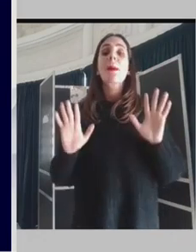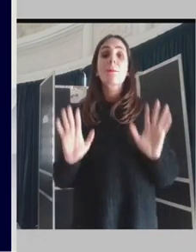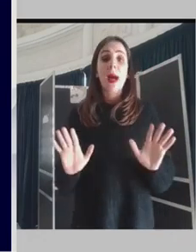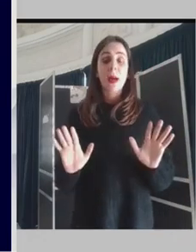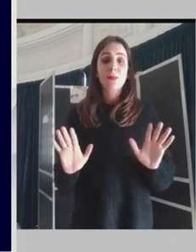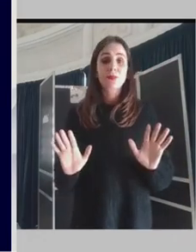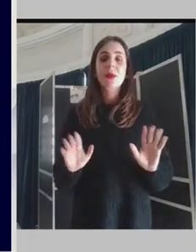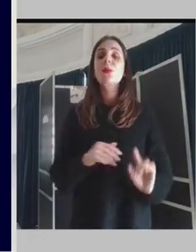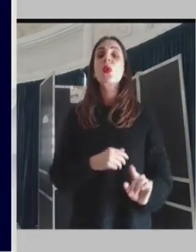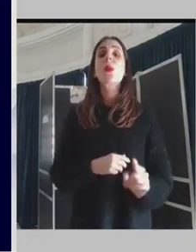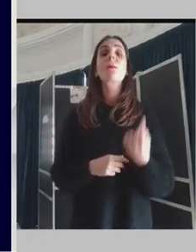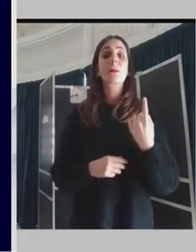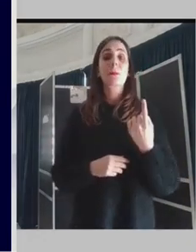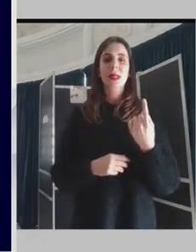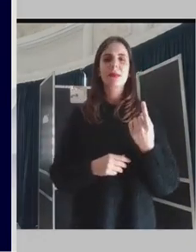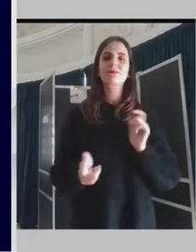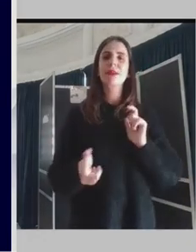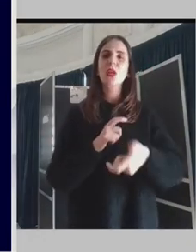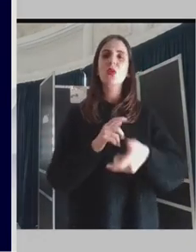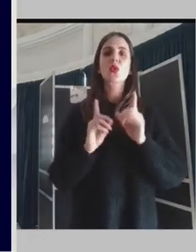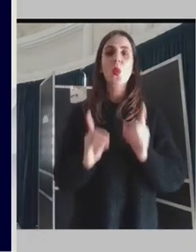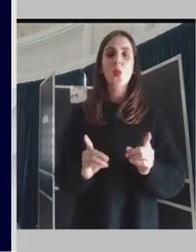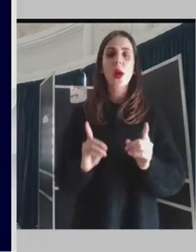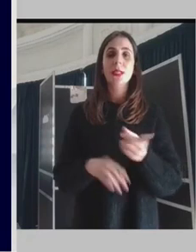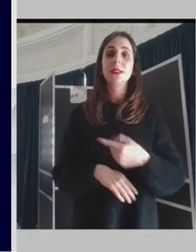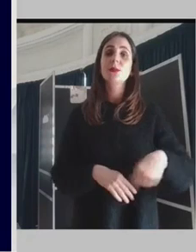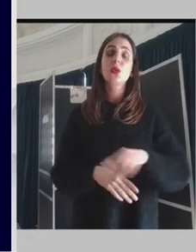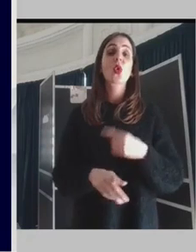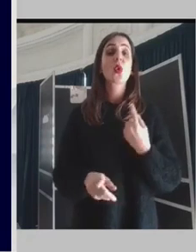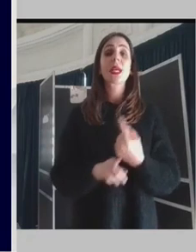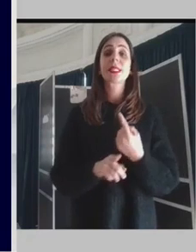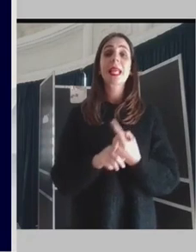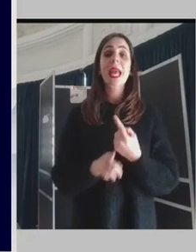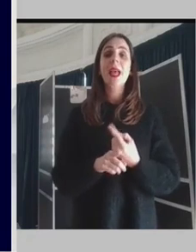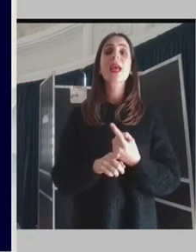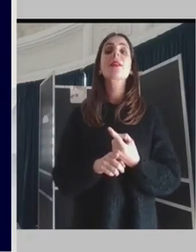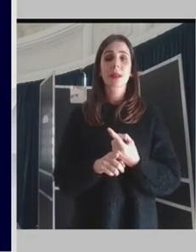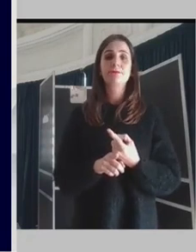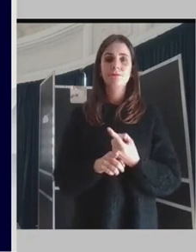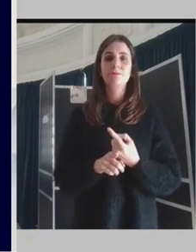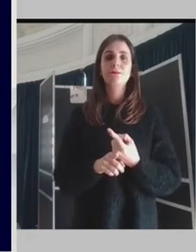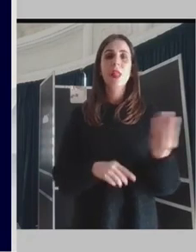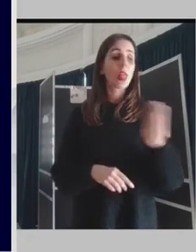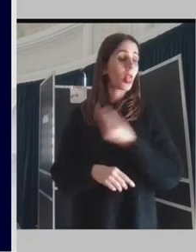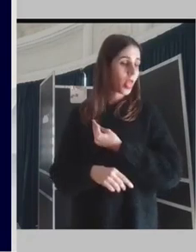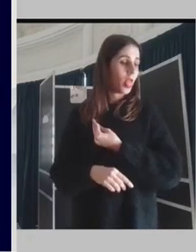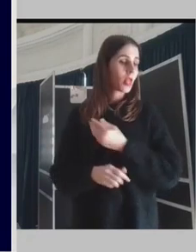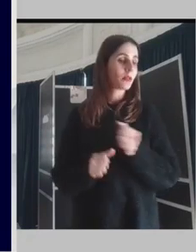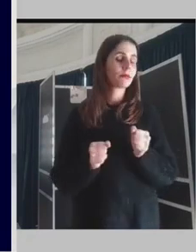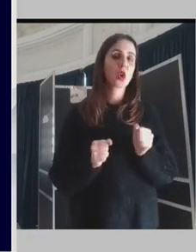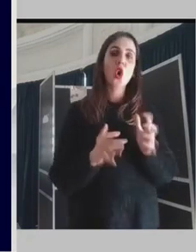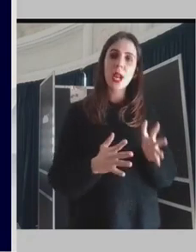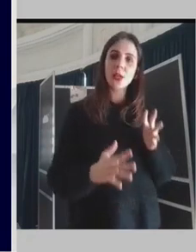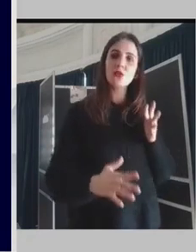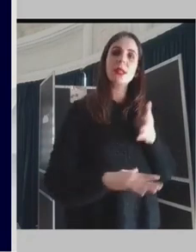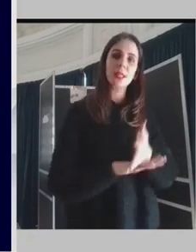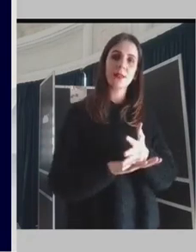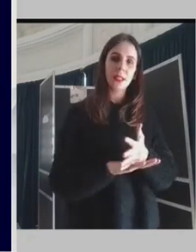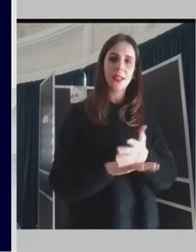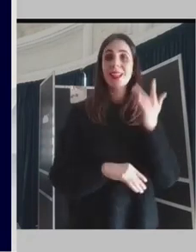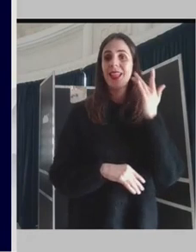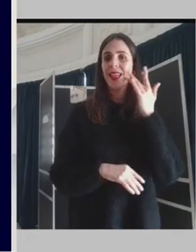il primo input che noi dobbiamo avere è proprio quello di non essere indifferenti a ciò che ci accade. Ecco,